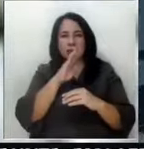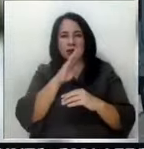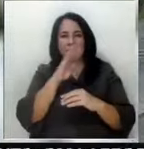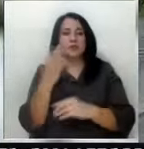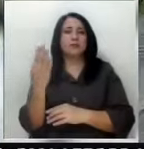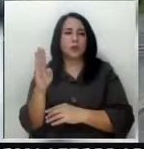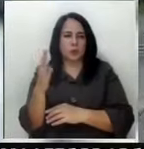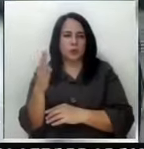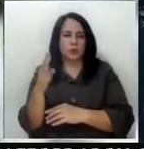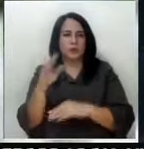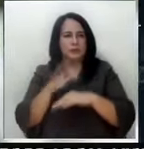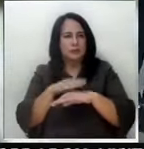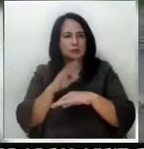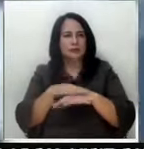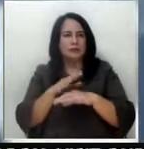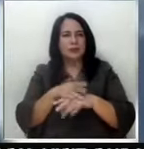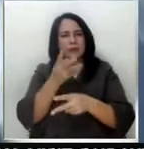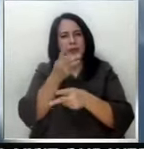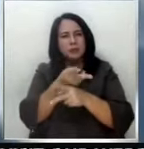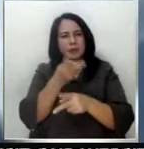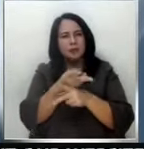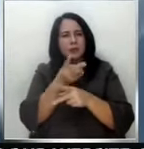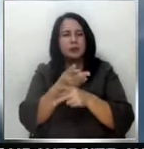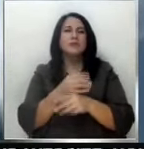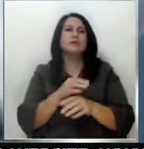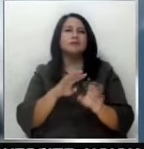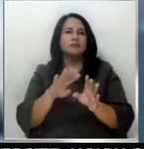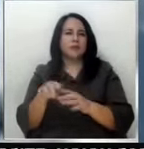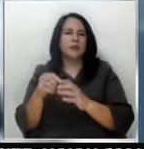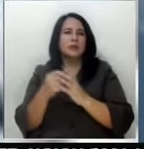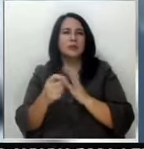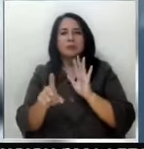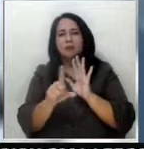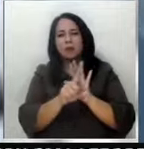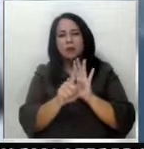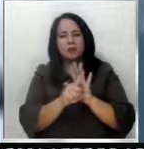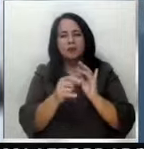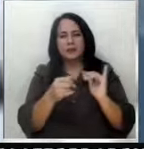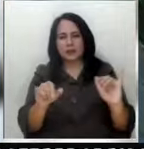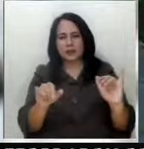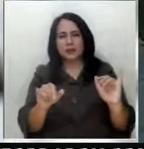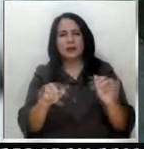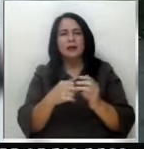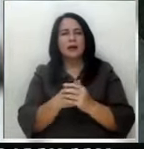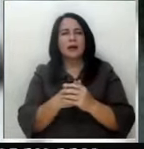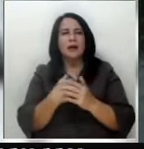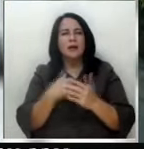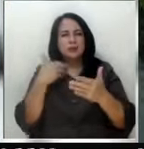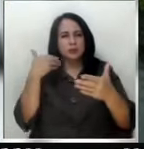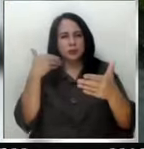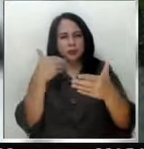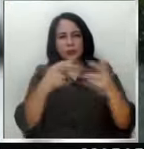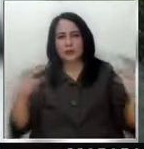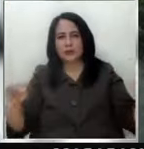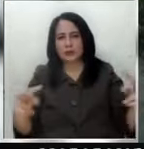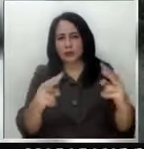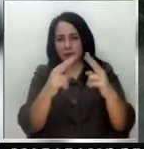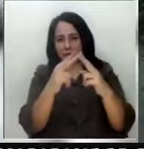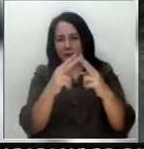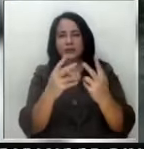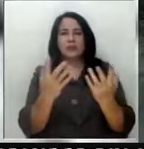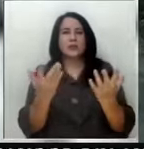ang pagbabantay. Sa kabila niyan, ipinagbabawal pa rin ng mga otoridad na lumapit sa bulkan, lalo